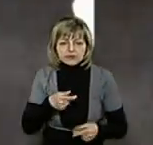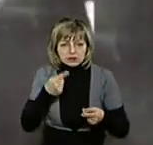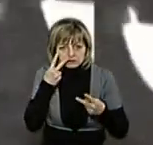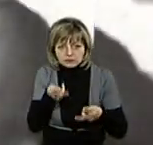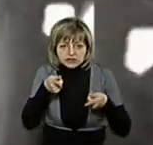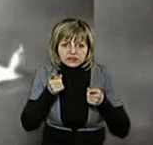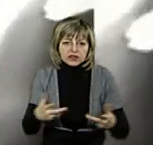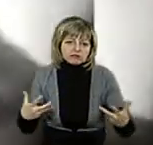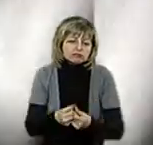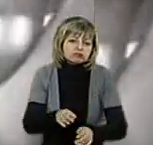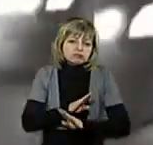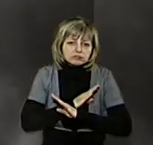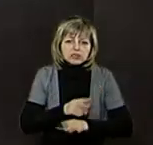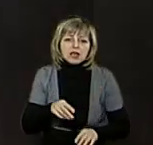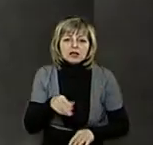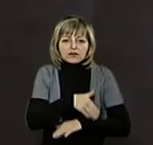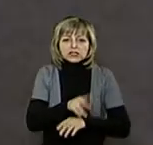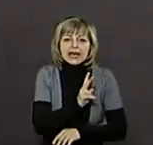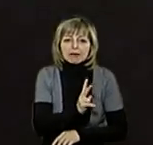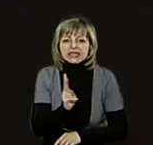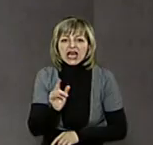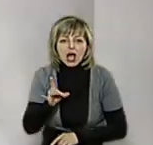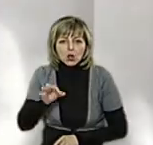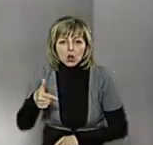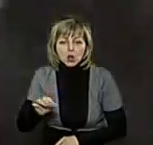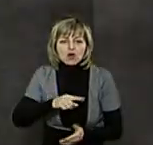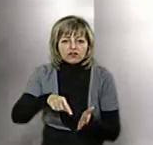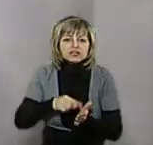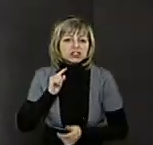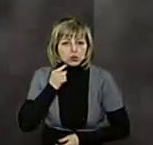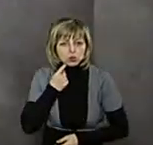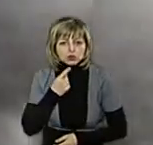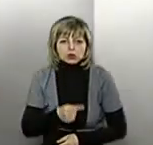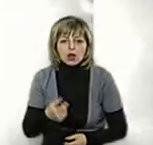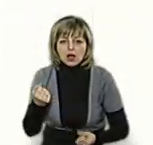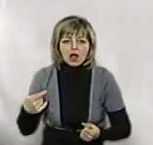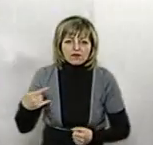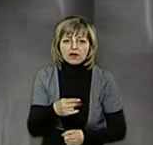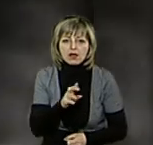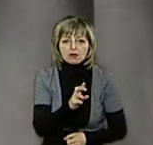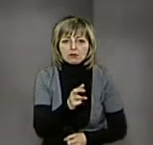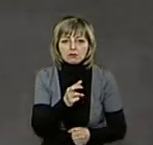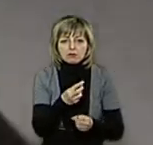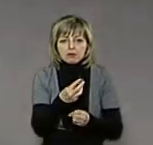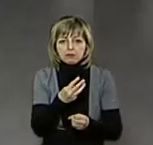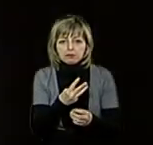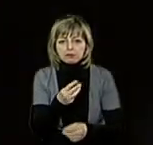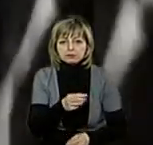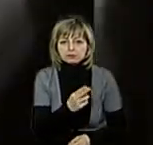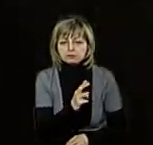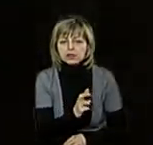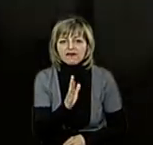ДТП на вулиці Карпенка-Карого, що у Луцьку. Автомобіль БМВ здійснив смертельний наїзд